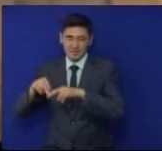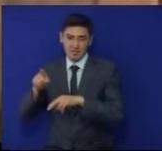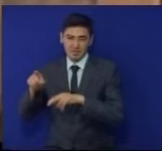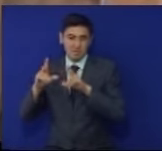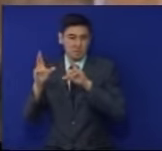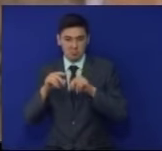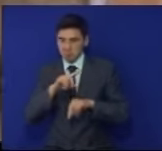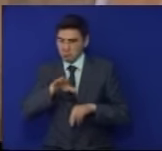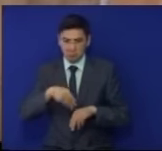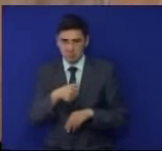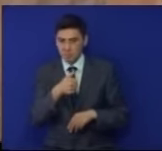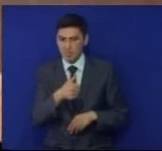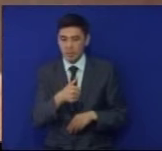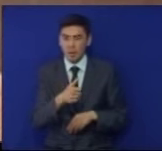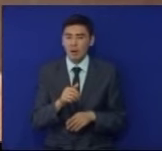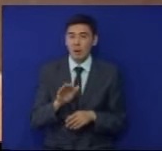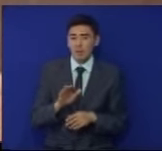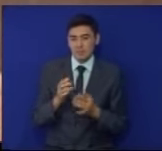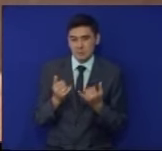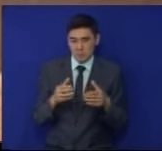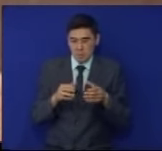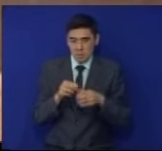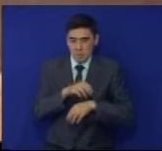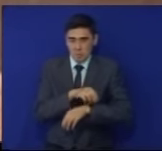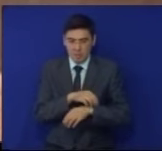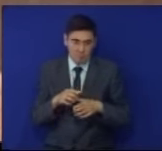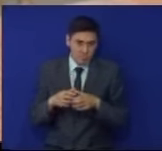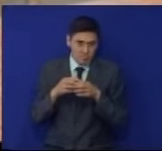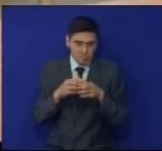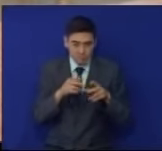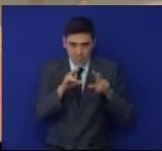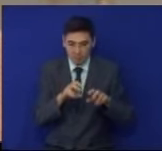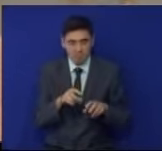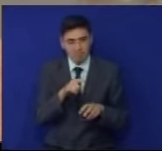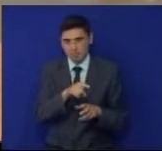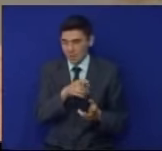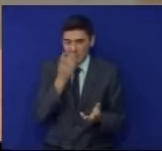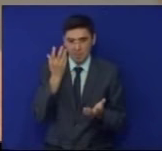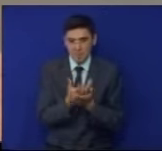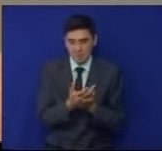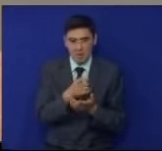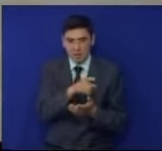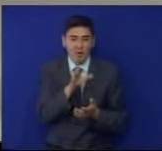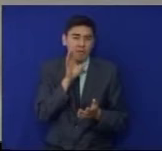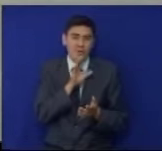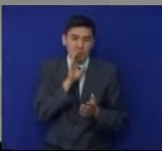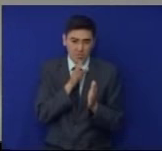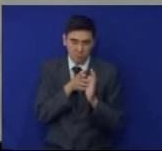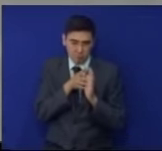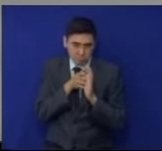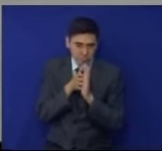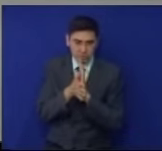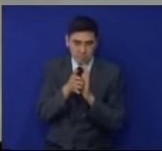первых же осмотрах выявила ряд недостатков. Выяснилось, что резервуары каскадного фонтана имеют плохую гидроизоляцию